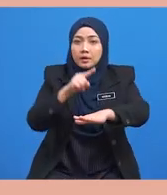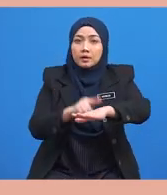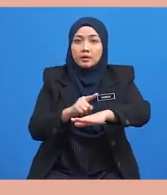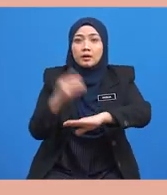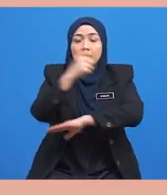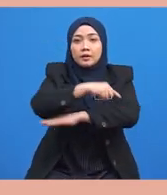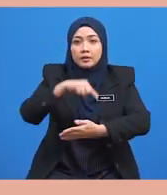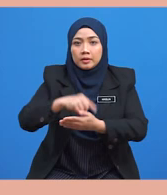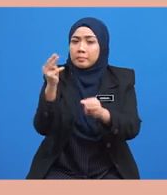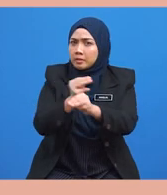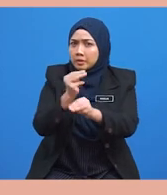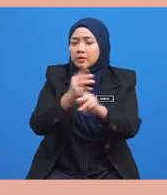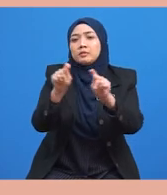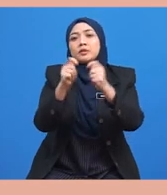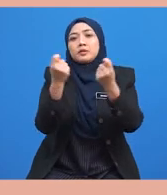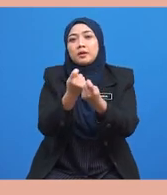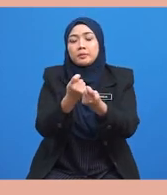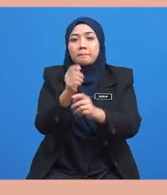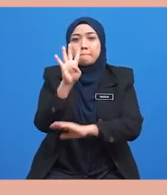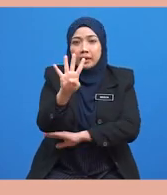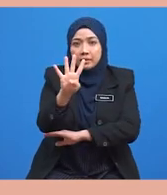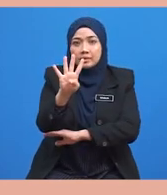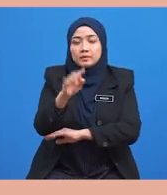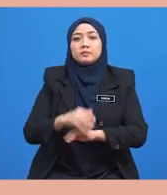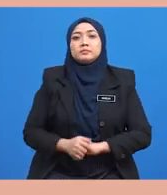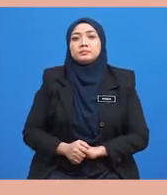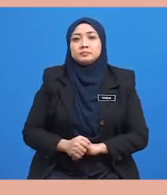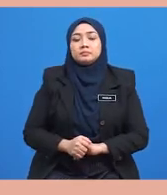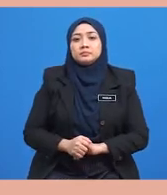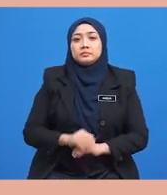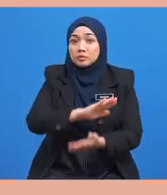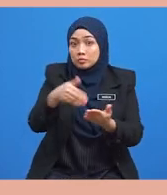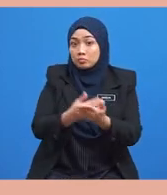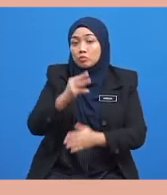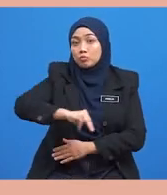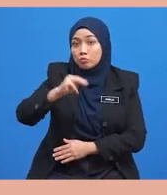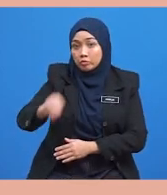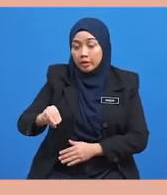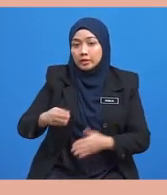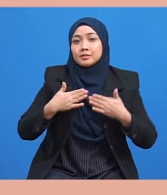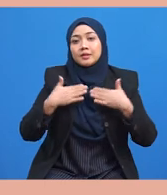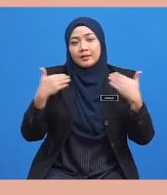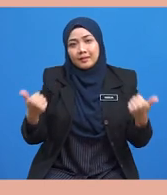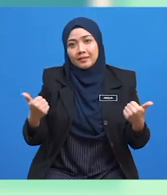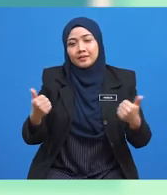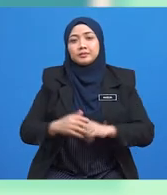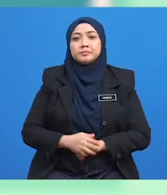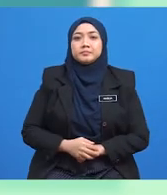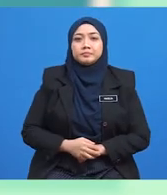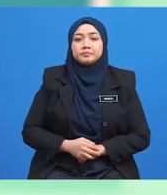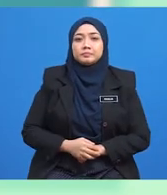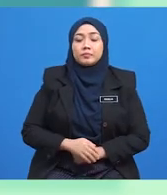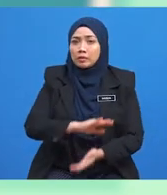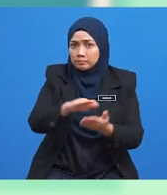Matematik Tingkatan 4. Cikgu harap murid-murid sentiasa dalam keadaan sihat dan ceria.